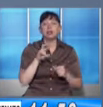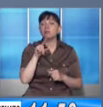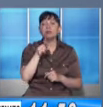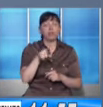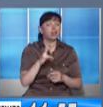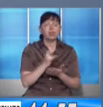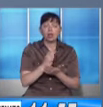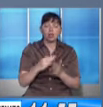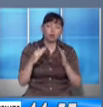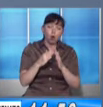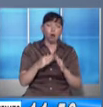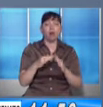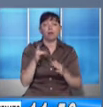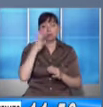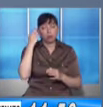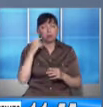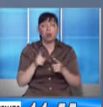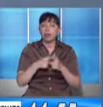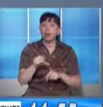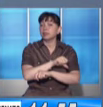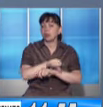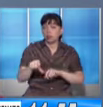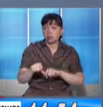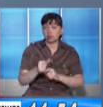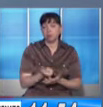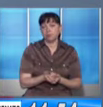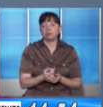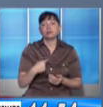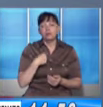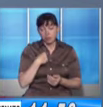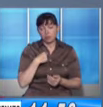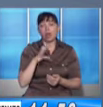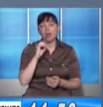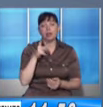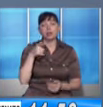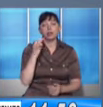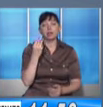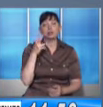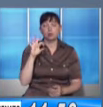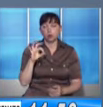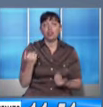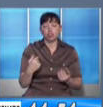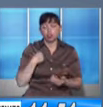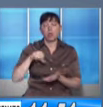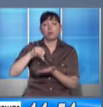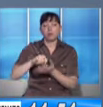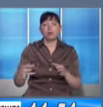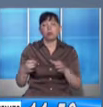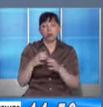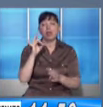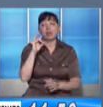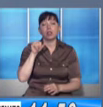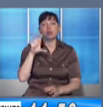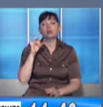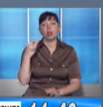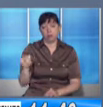acum, acasă, aici, în Republica Moldova sau peste hotare. Eu sunt Elena Grițcu și astăzi reprezint blocul electoral Renato